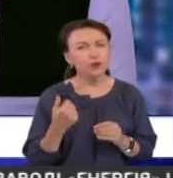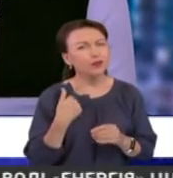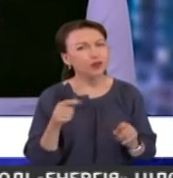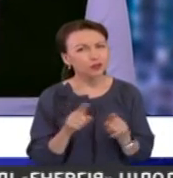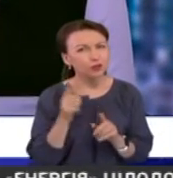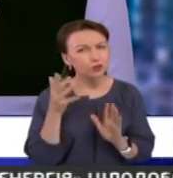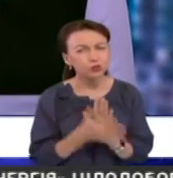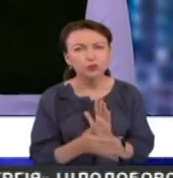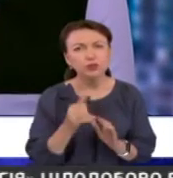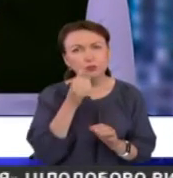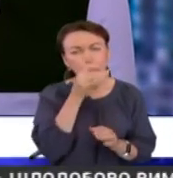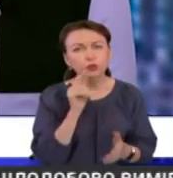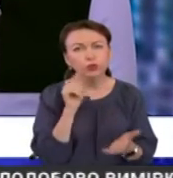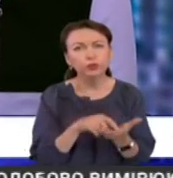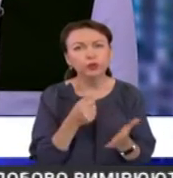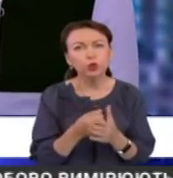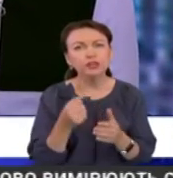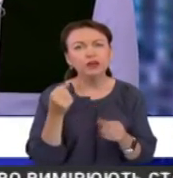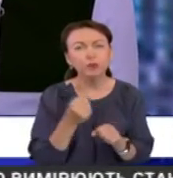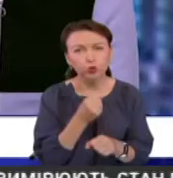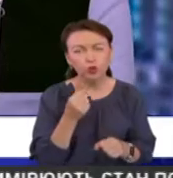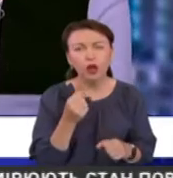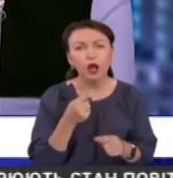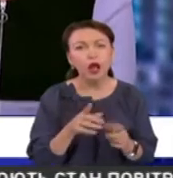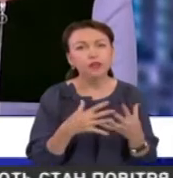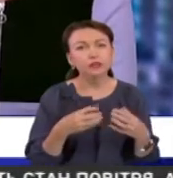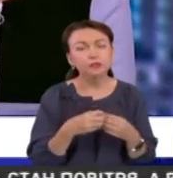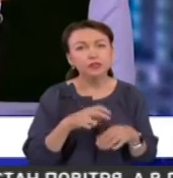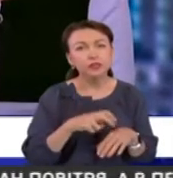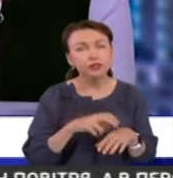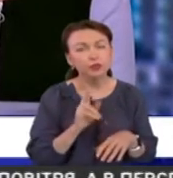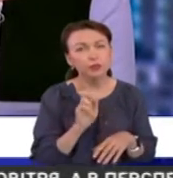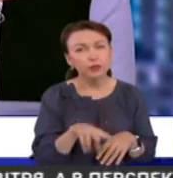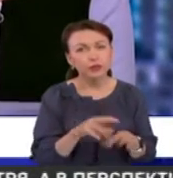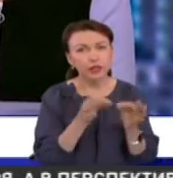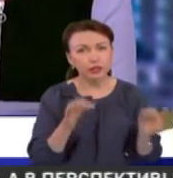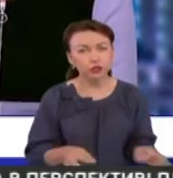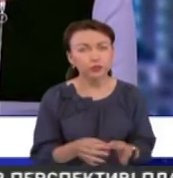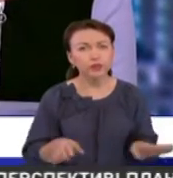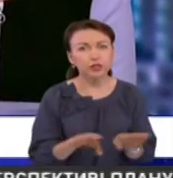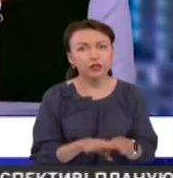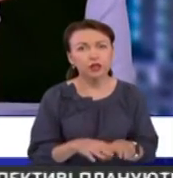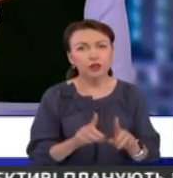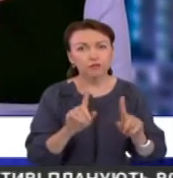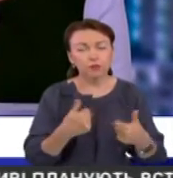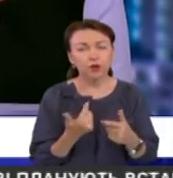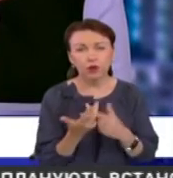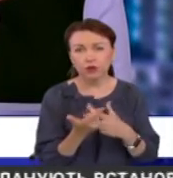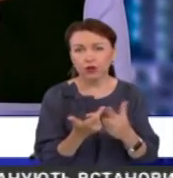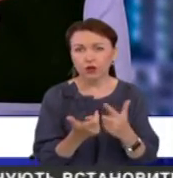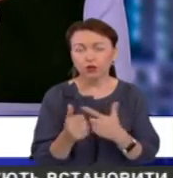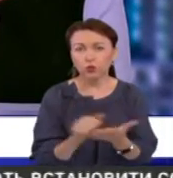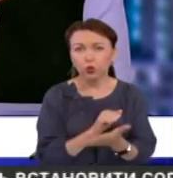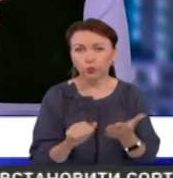зрозуміла, що не може до травматолога потрапити, а так. З сімейним лікарем там було питання з лікарняним листом, щоб його закрити. Там вимагають купу документів,